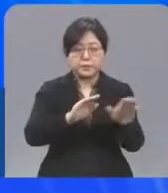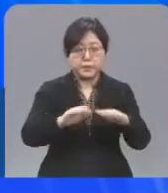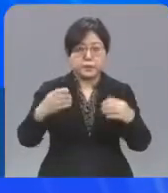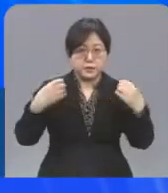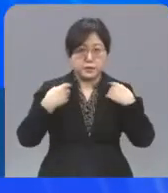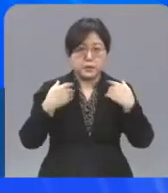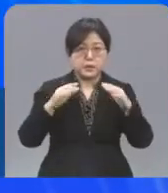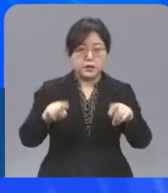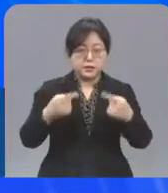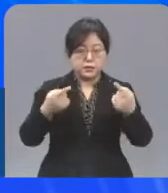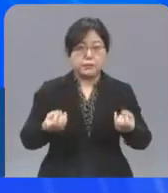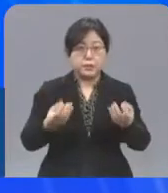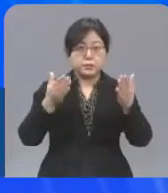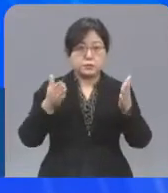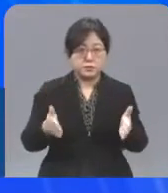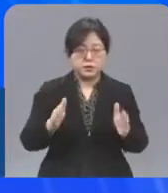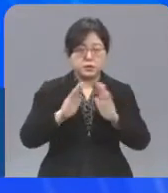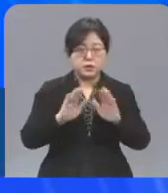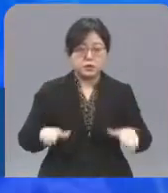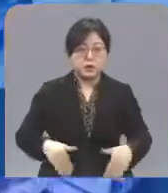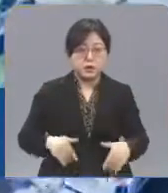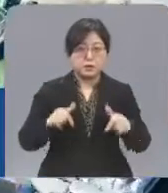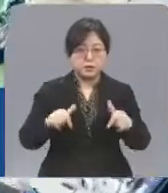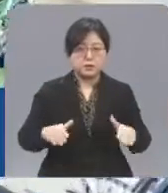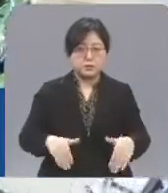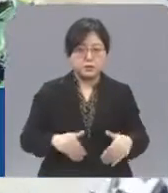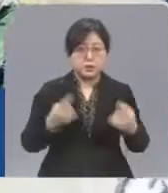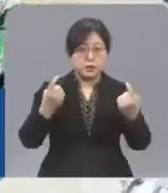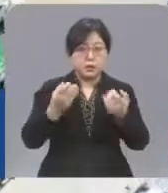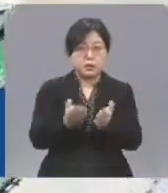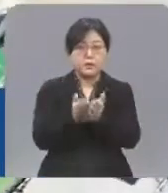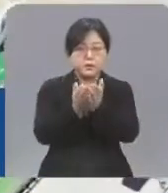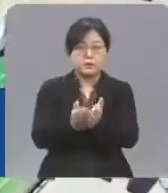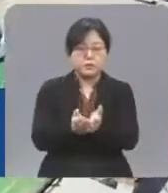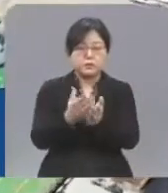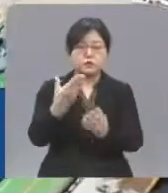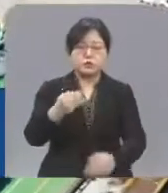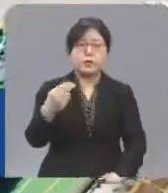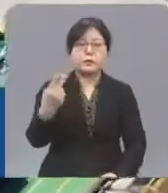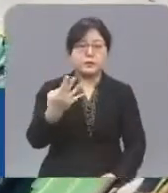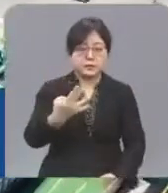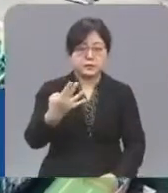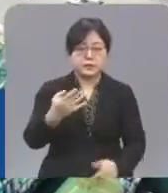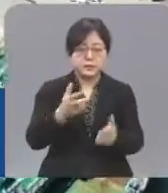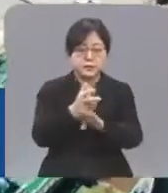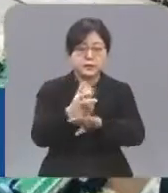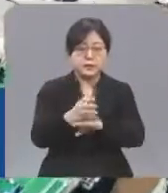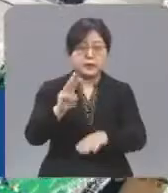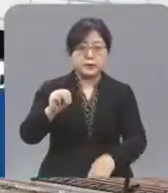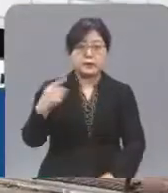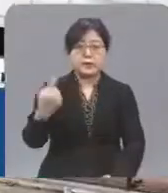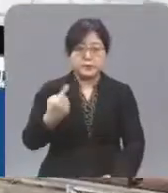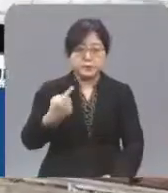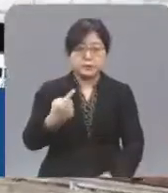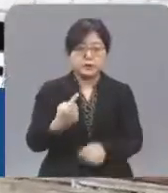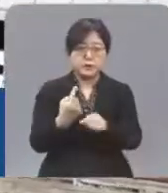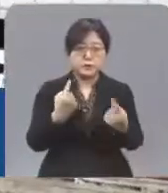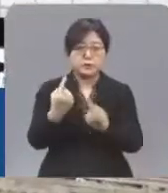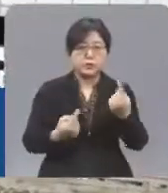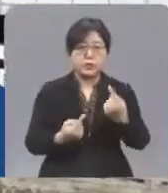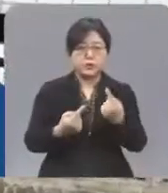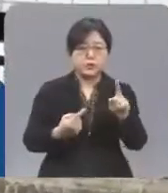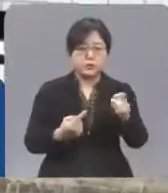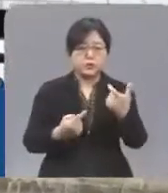목포지방해양수산청은 이번 설 연휴 동안 전남 서남해안 여객선 이용객이 9만 4천 명, 차량은 3만 1천 대로 지난해보다